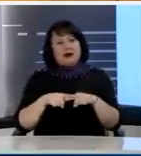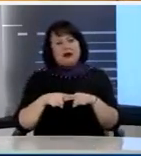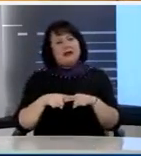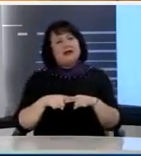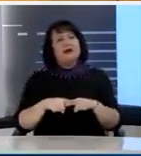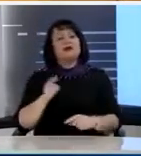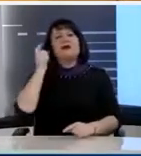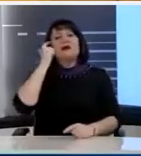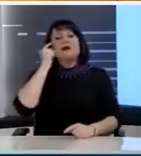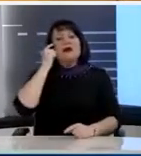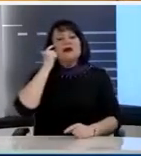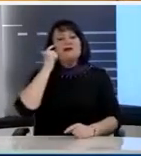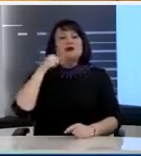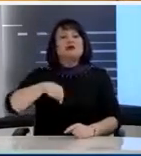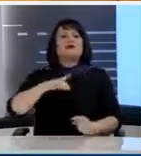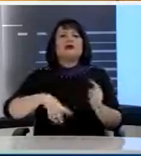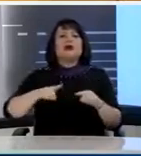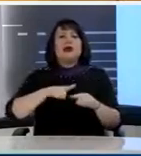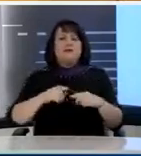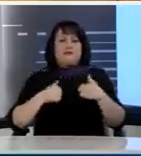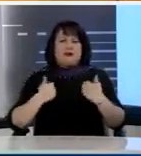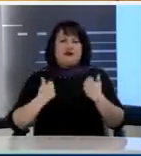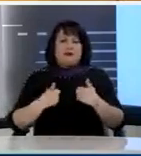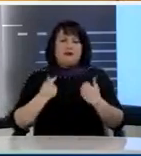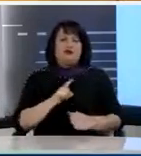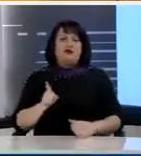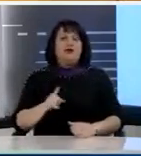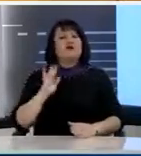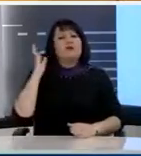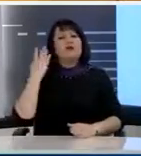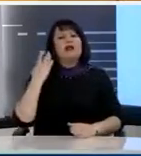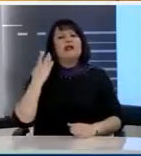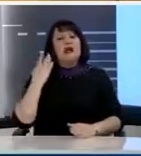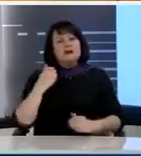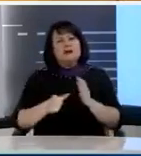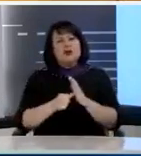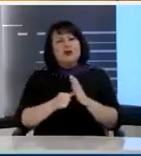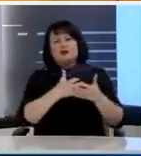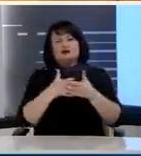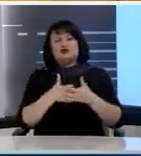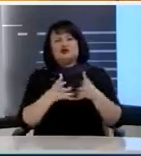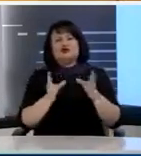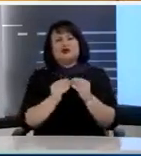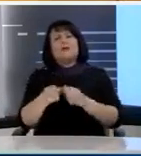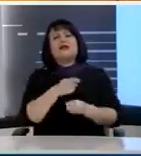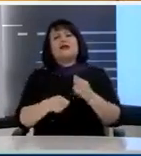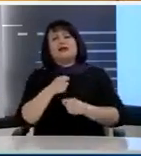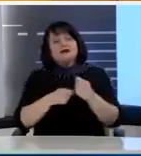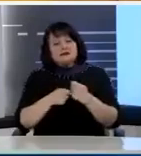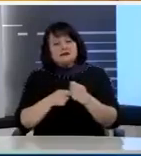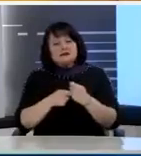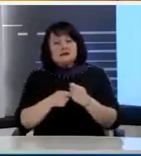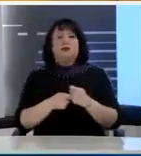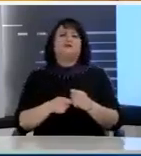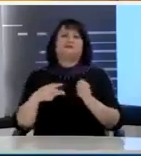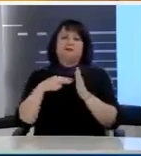και κατάλαβαν ότι εδώ πια δεν παίζουμε. Γι' αυτό και ο πρώην πρόεδρος του ΣΦΕ, του Συνδέσμου Φαρμακευτικών Επιχειρήσεων Ελλάδος, κάπου